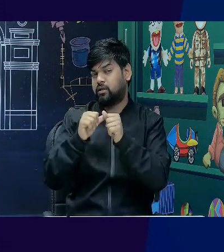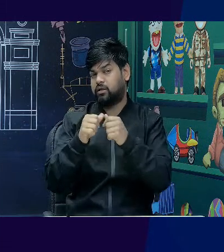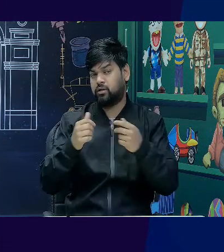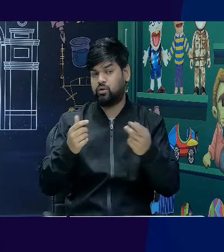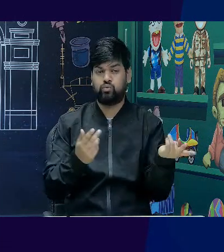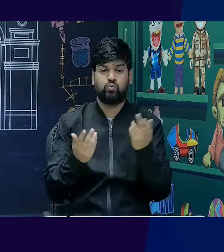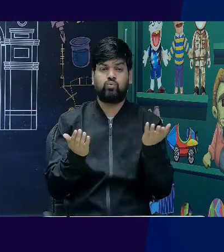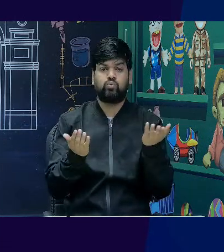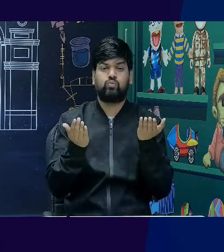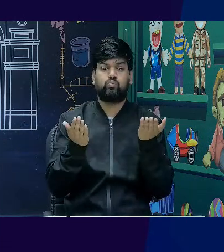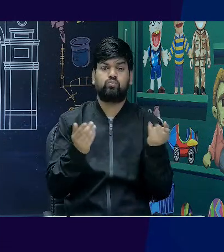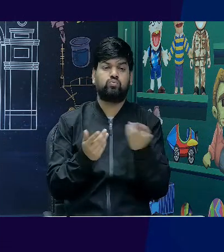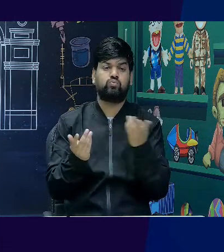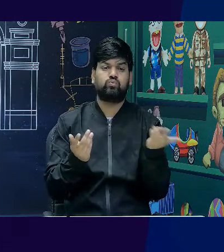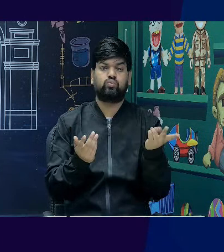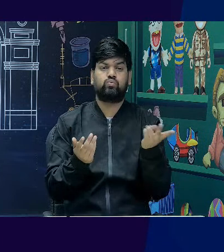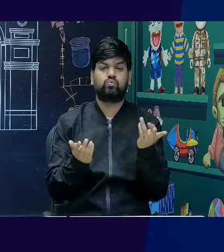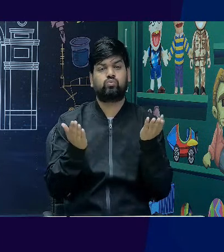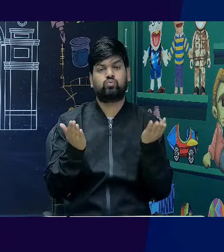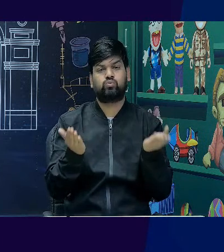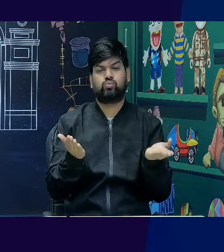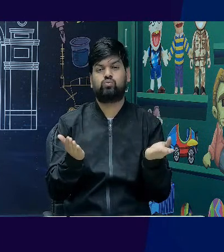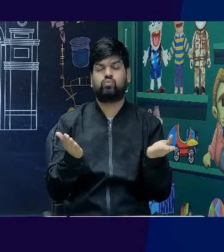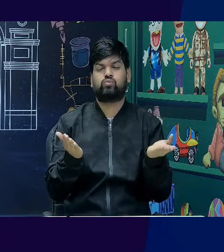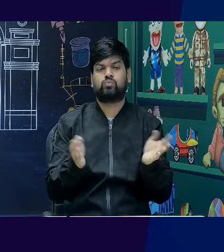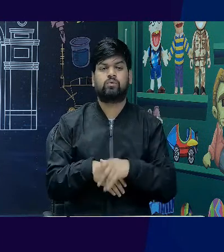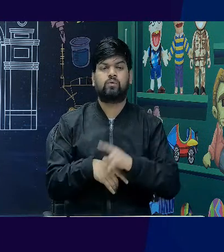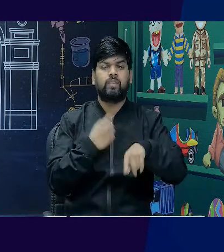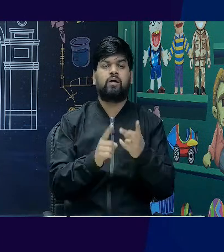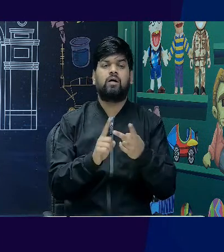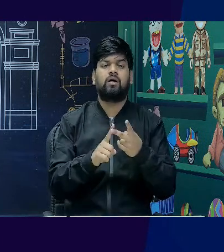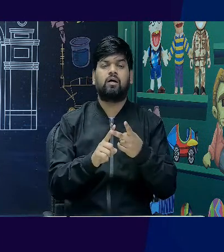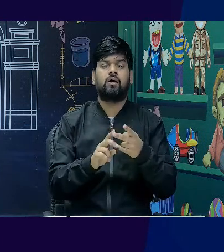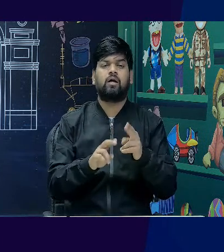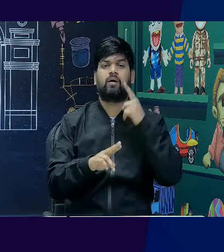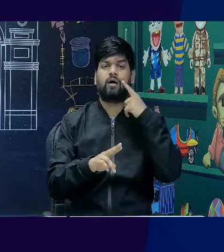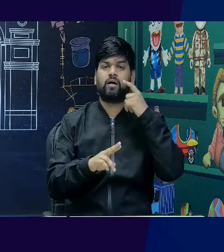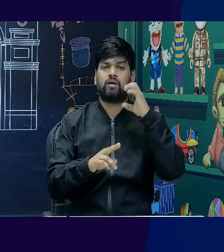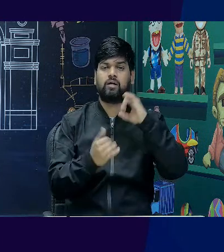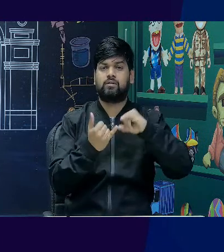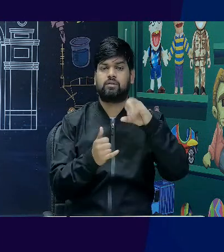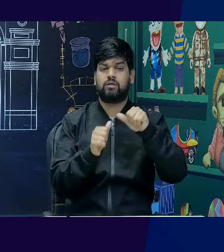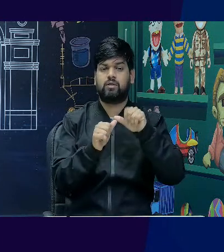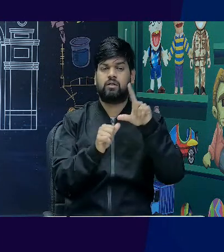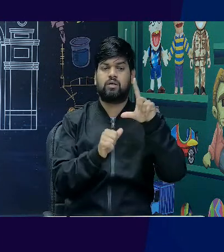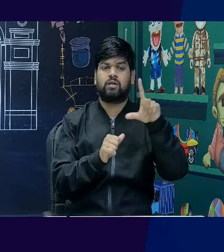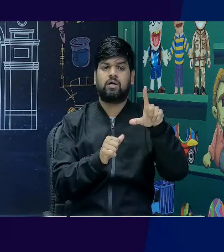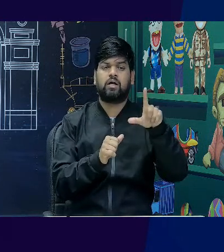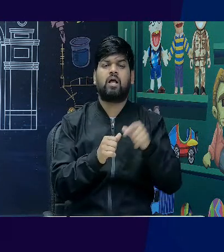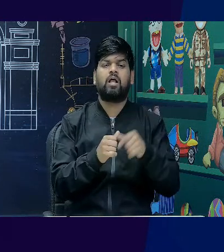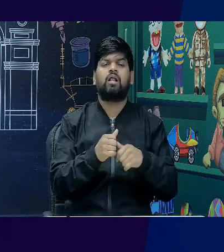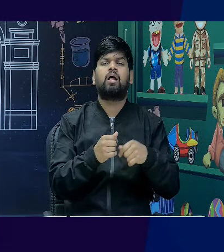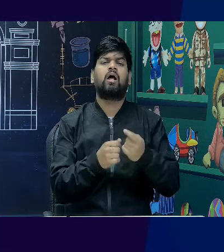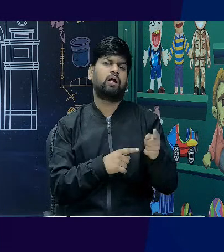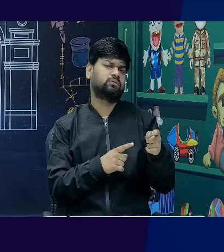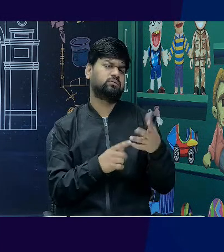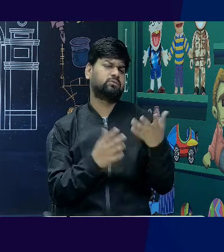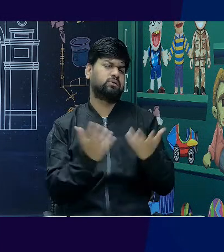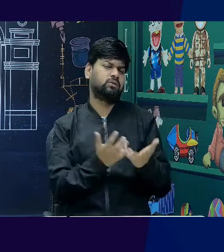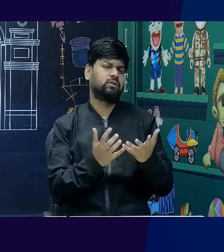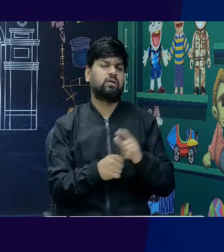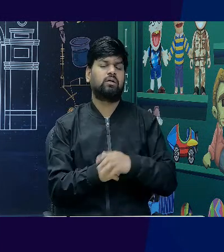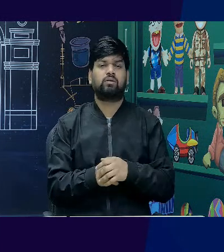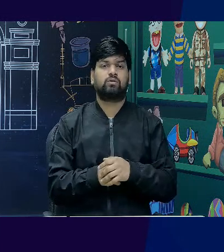कहीं included होता है. एंड इस वे में फिस्कल डेफिसिट बताता है कि फाइनेंशियल हेल्थ हमारे पब्लिक सेक्टर की क्या